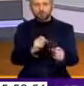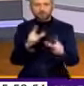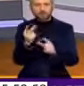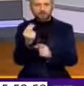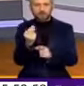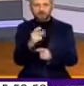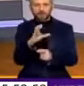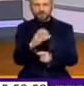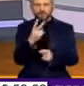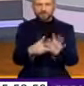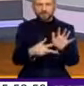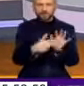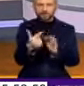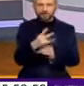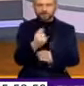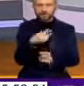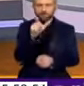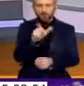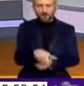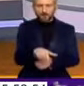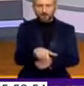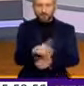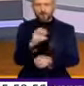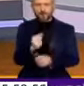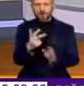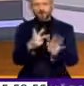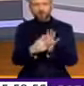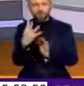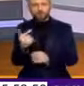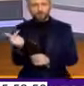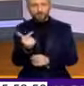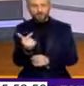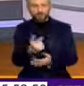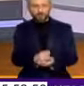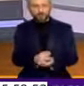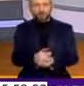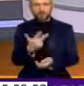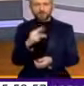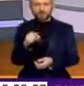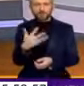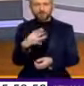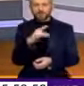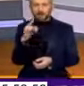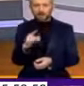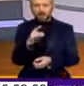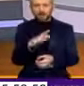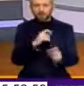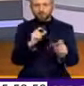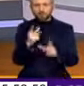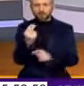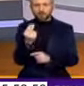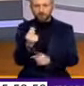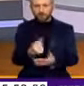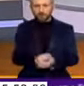тариф с 28 гривен на одного человека на 84 гривны. В 3,5 раза был поднят